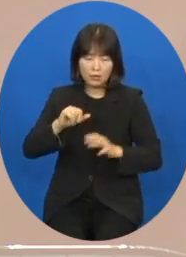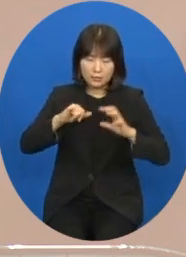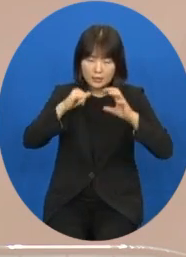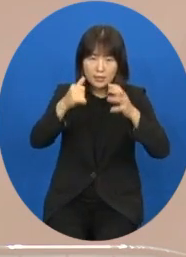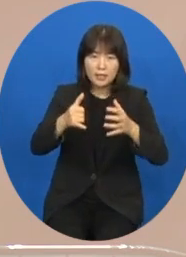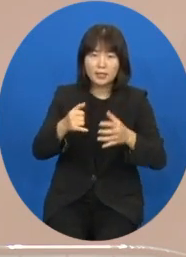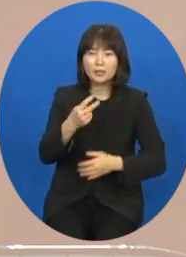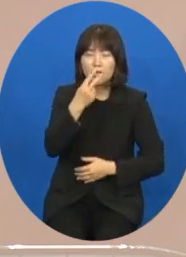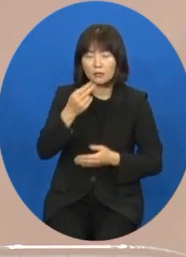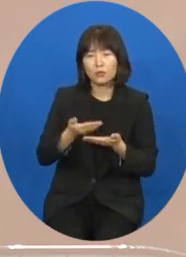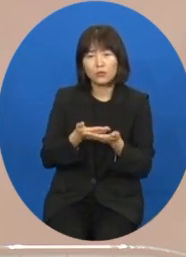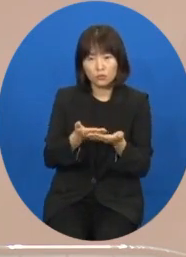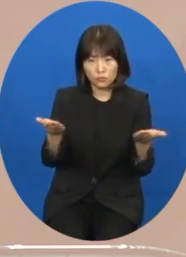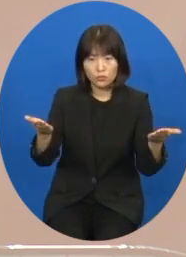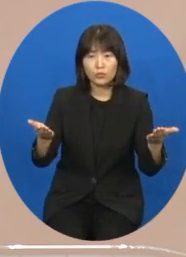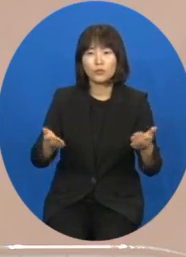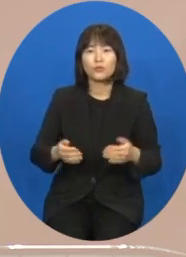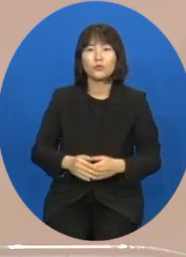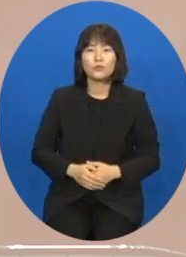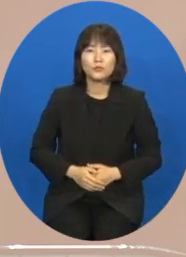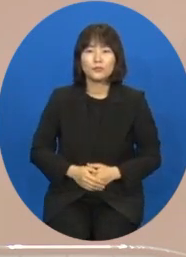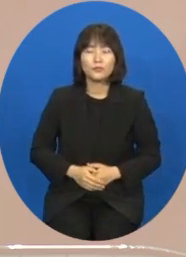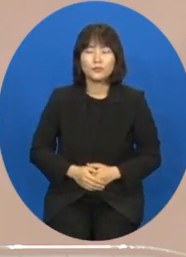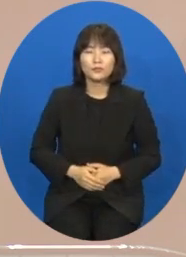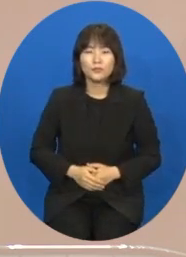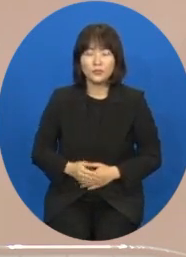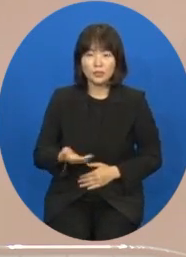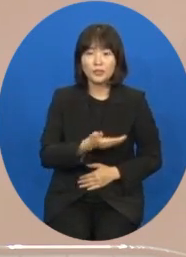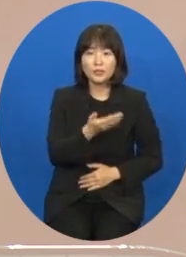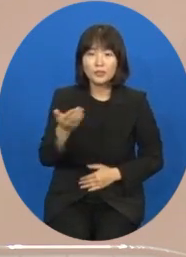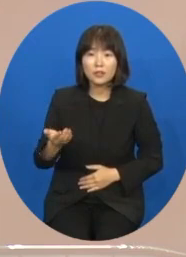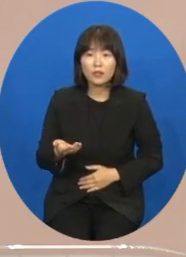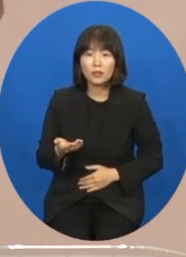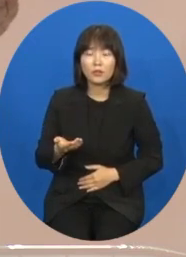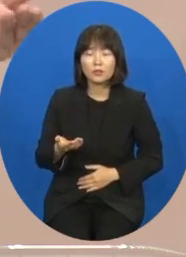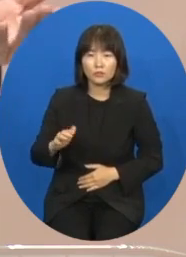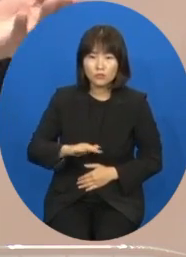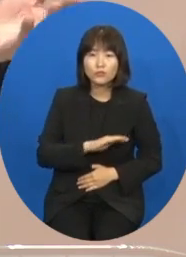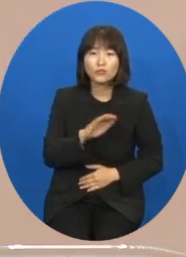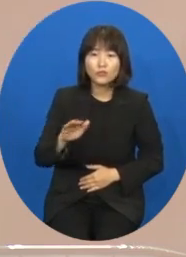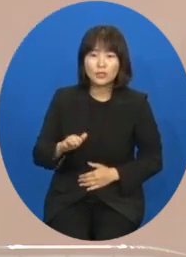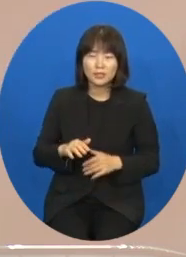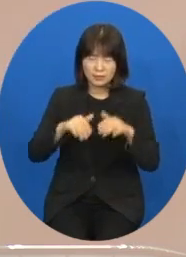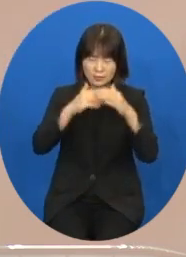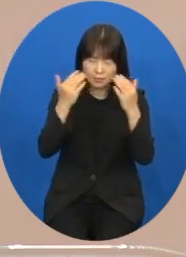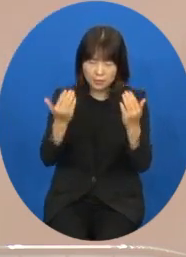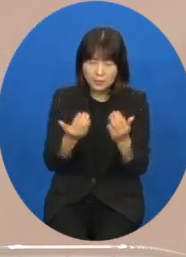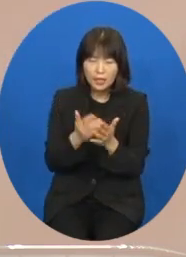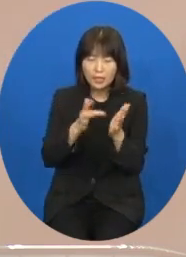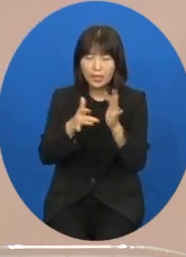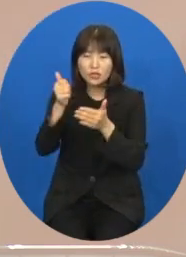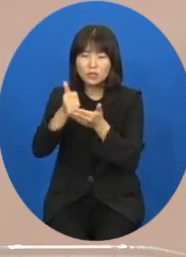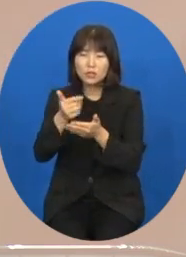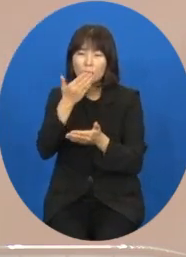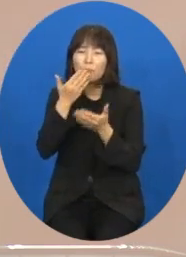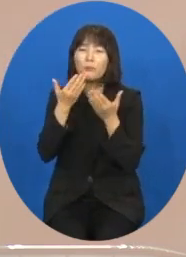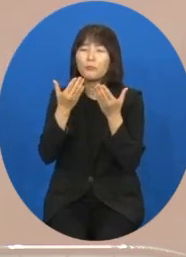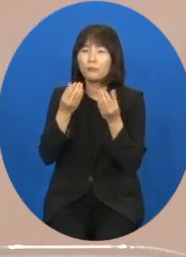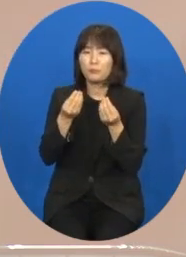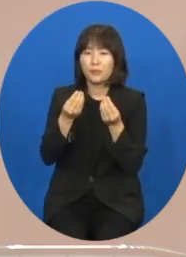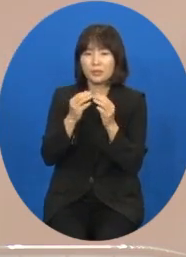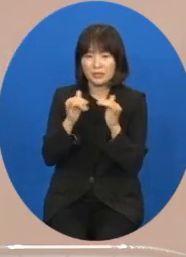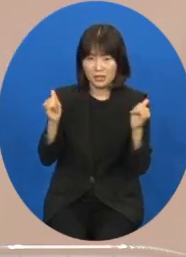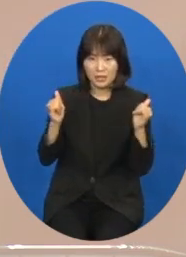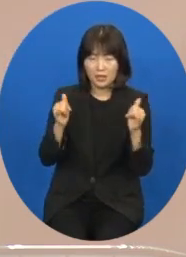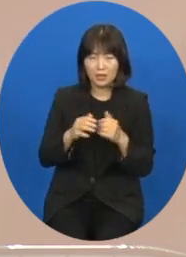세상에 생명을 준다. 여러분, 우리는요 다 예수님을 먹은 사람입니다.